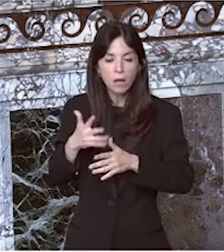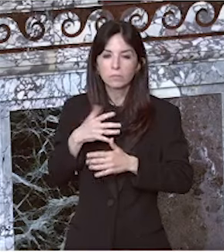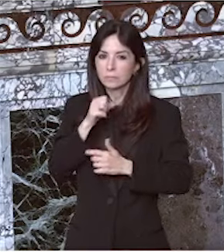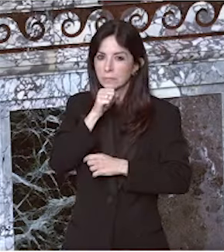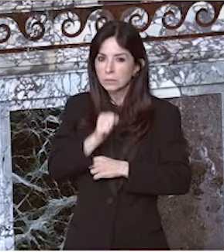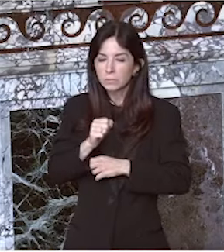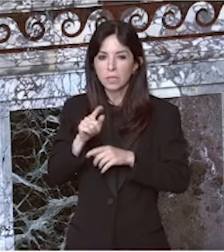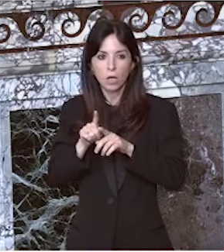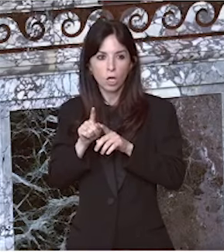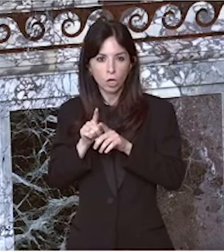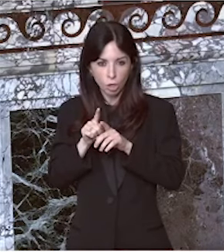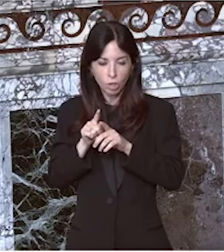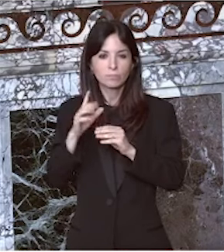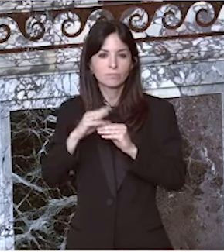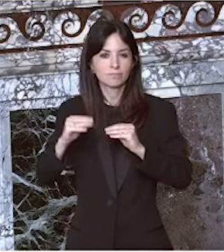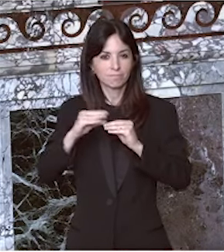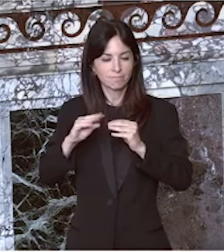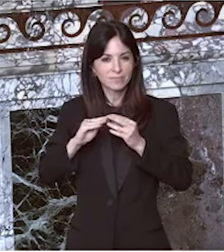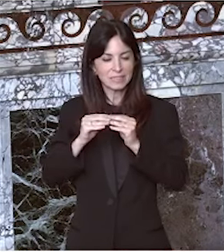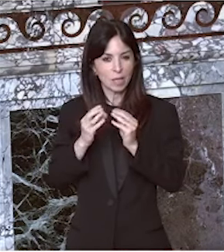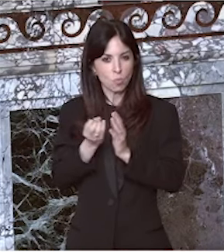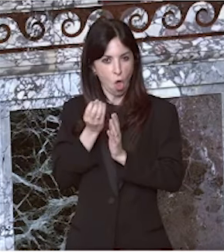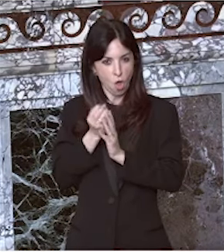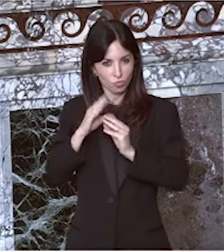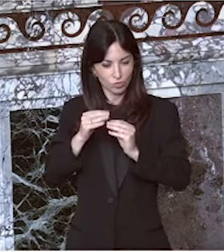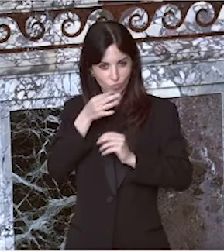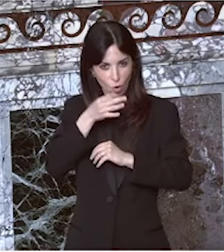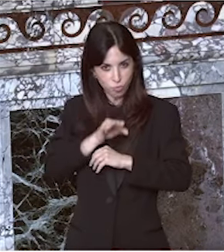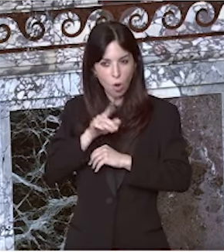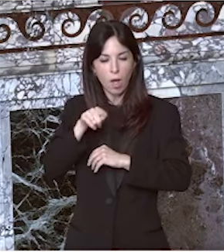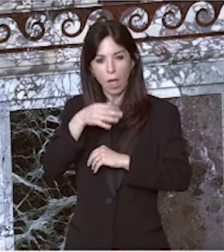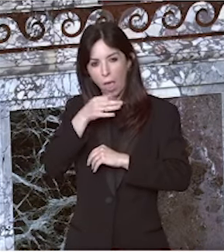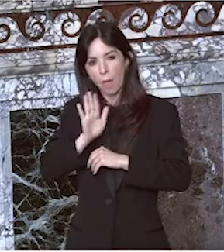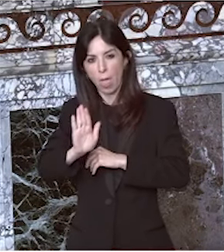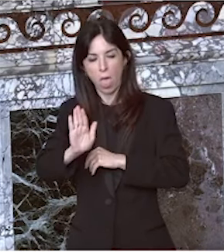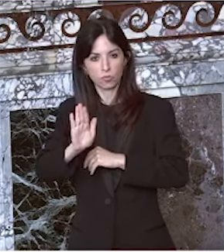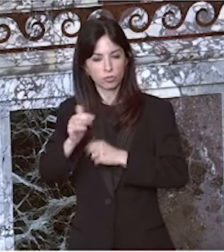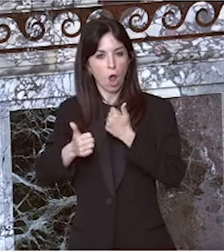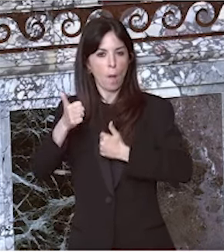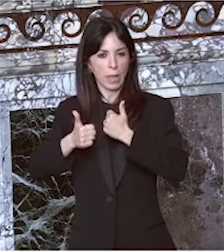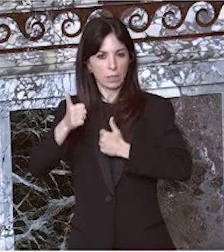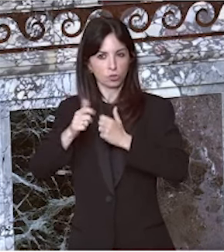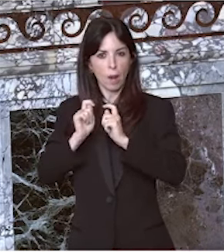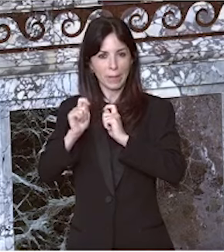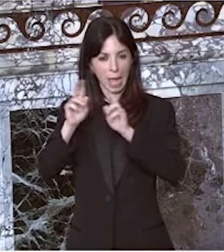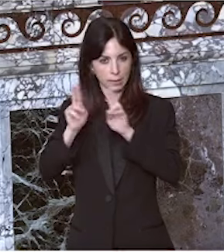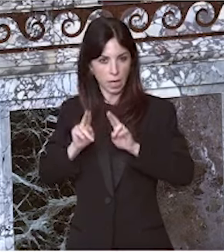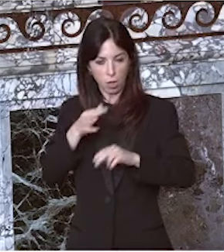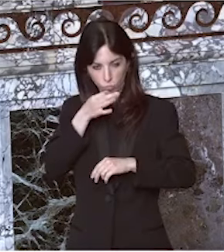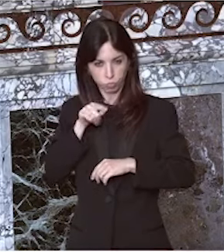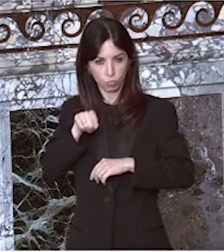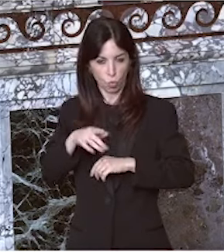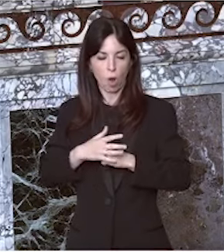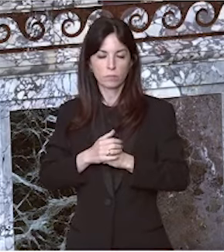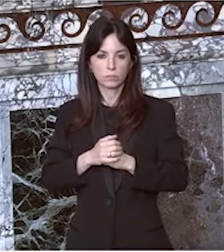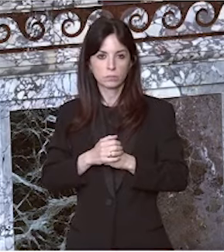di ristrutturazione del sistema produttivo e di una sua ritrovata capacità di competere sui mercati internazionali.